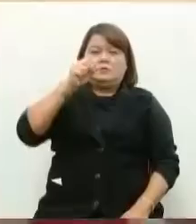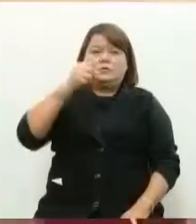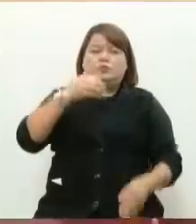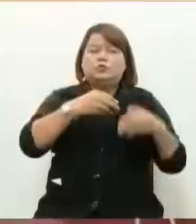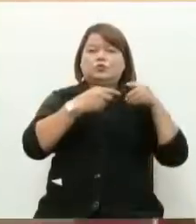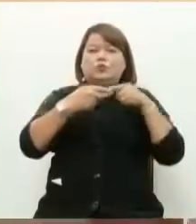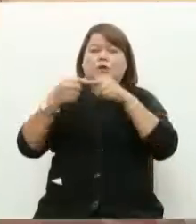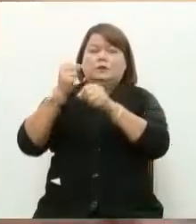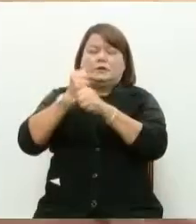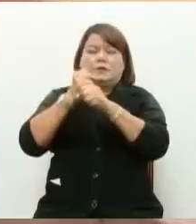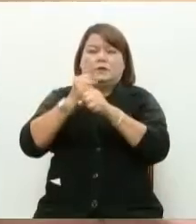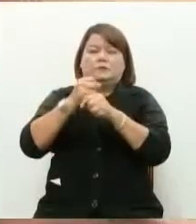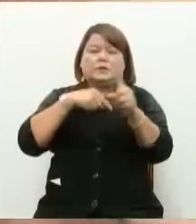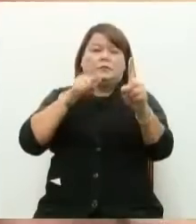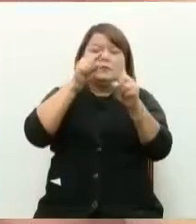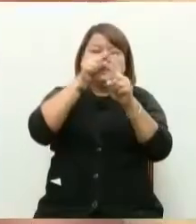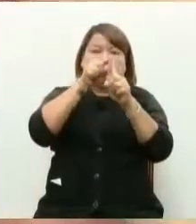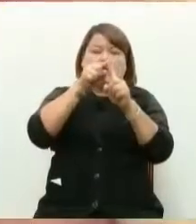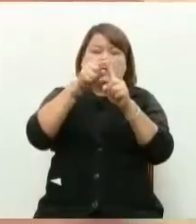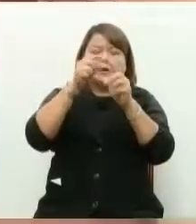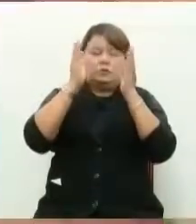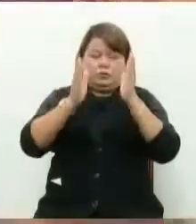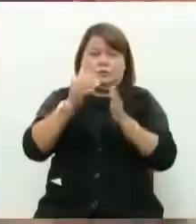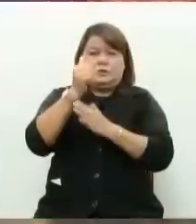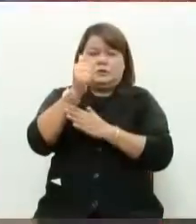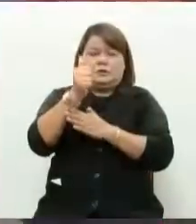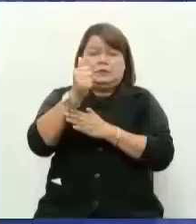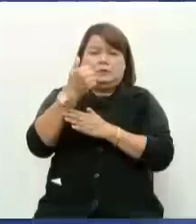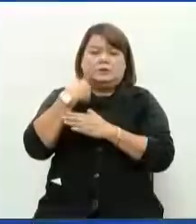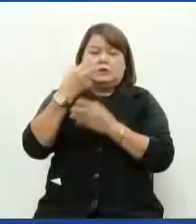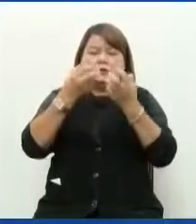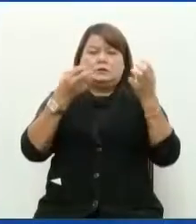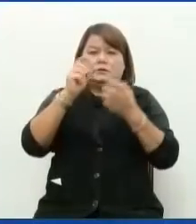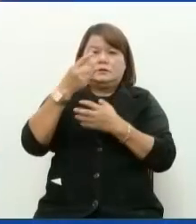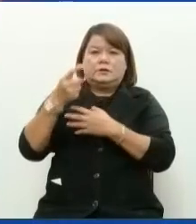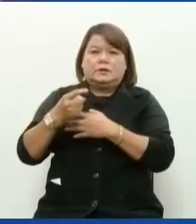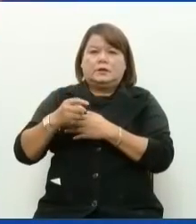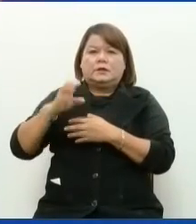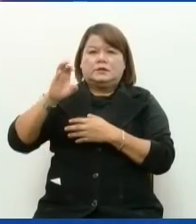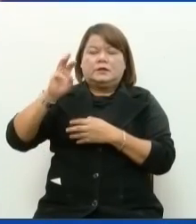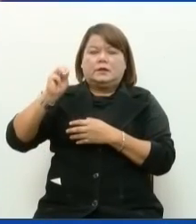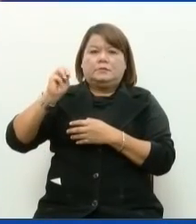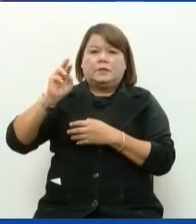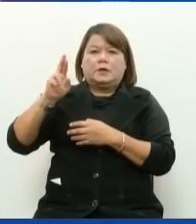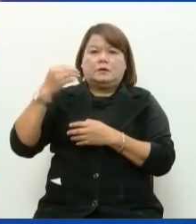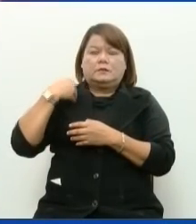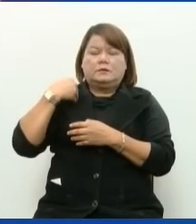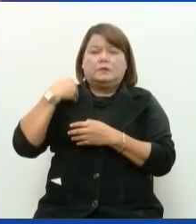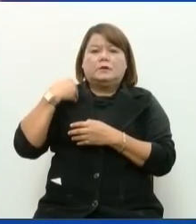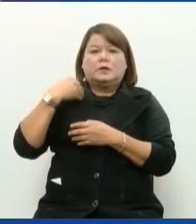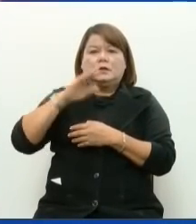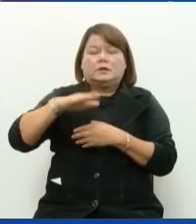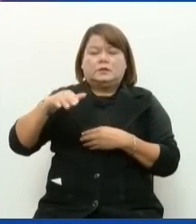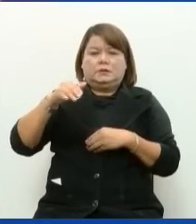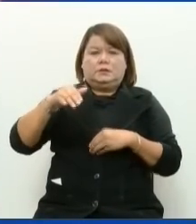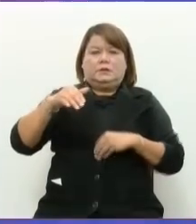าเป็นหลักชัยในการสร้างนักเรียนให้เป็นพลเมืองดีโดยใช้นวัตกรรม CMR Kids D เด็กดีชมรภายใต้